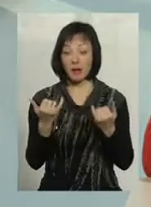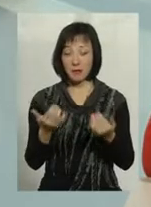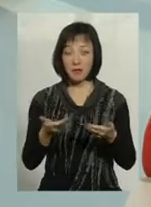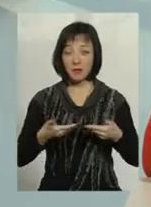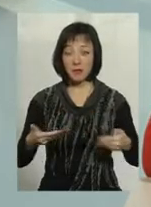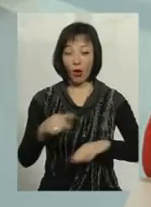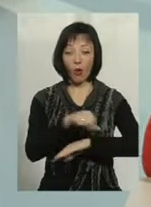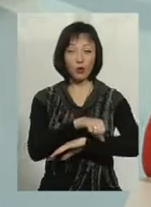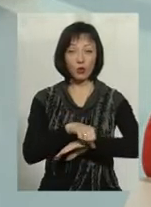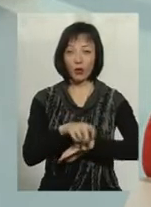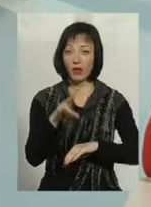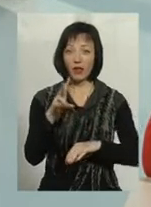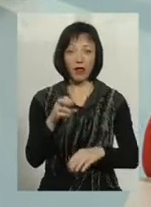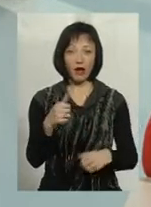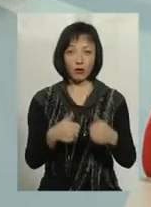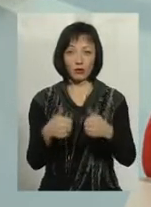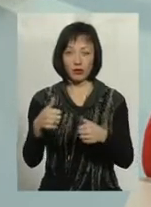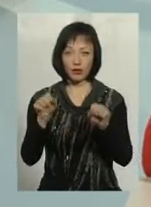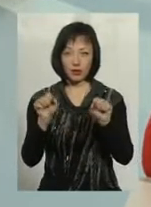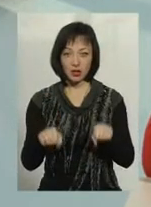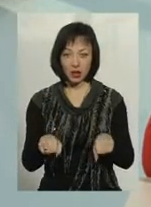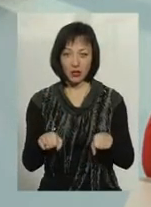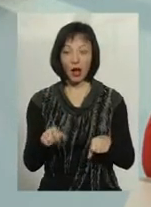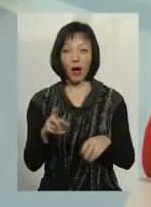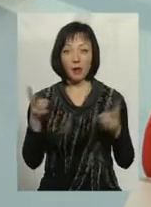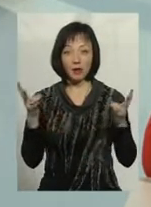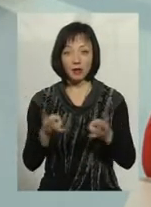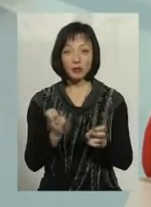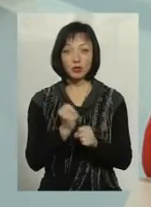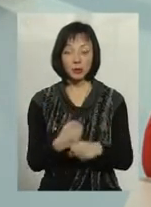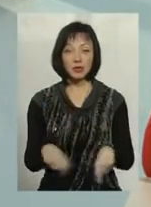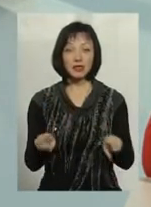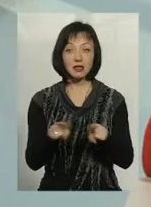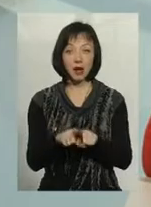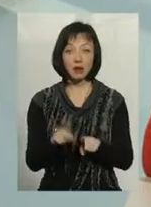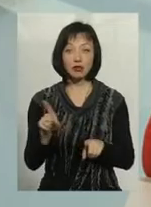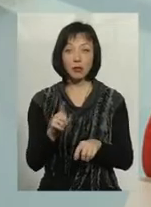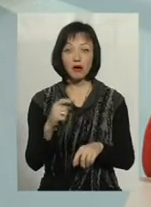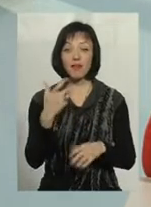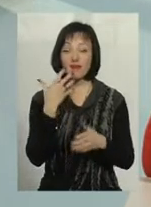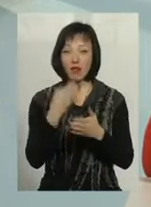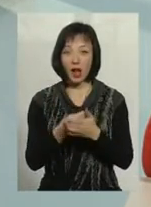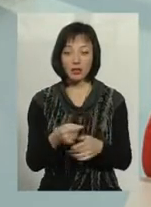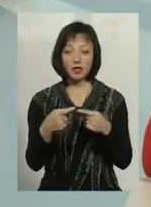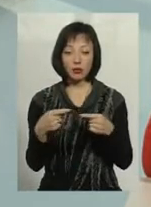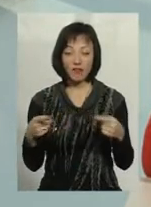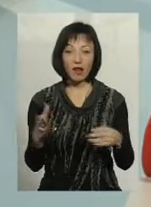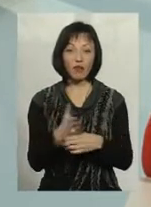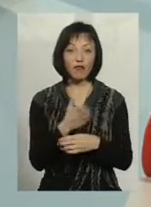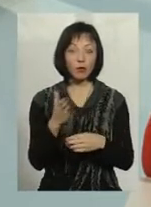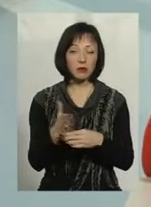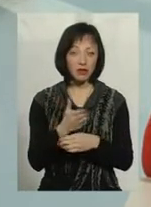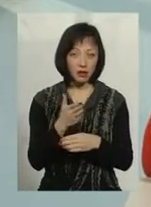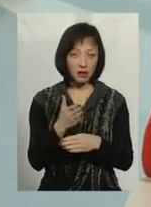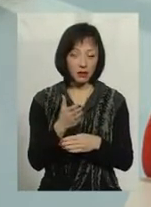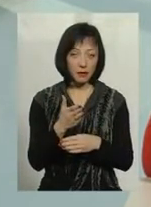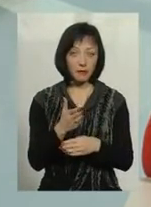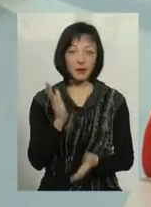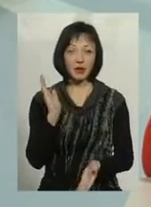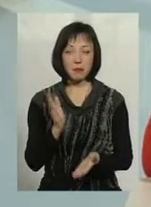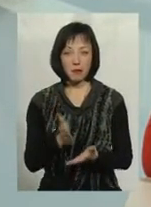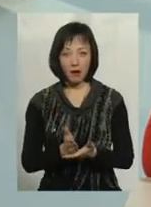піднімати власного товаровиробника. Якщо ми говоримо, що на сьогоднішній день Україна, вона, власне, імпортозалежна